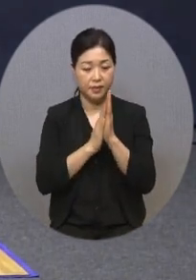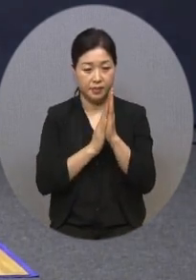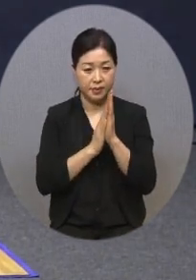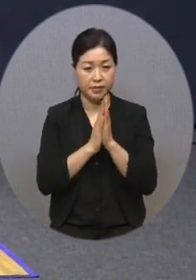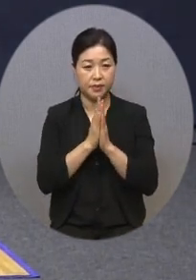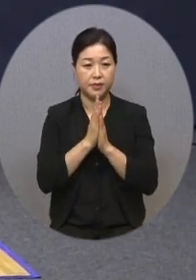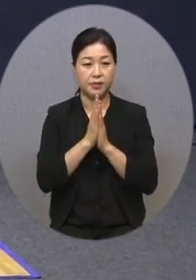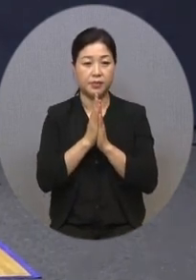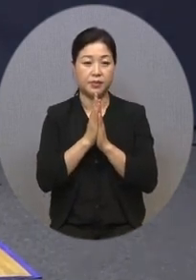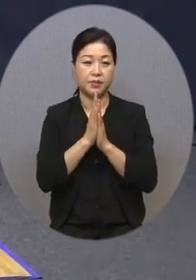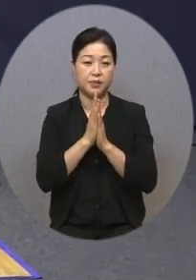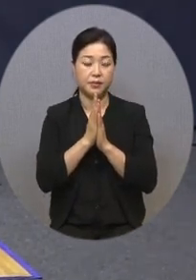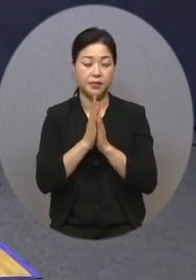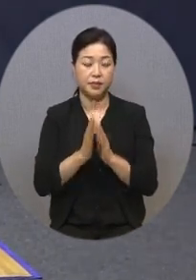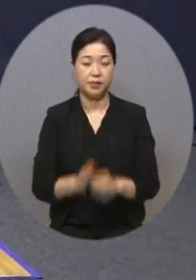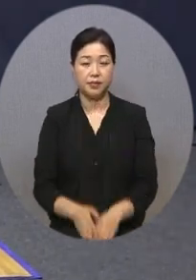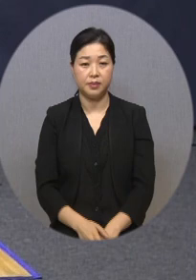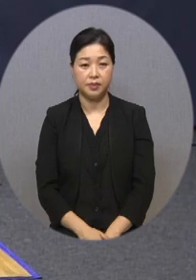비난이다